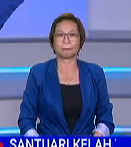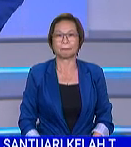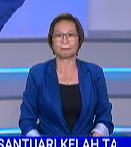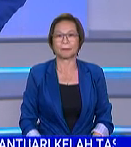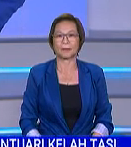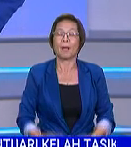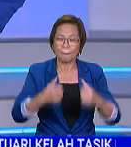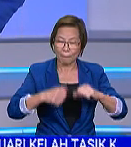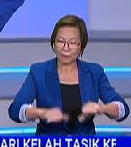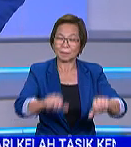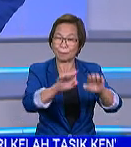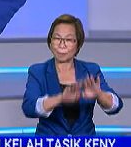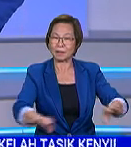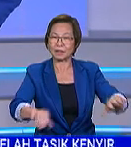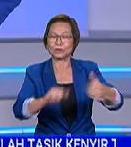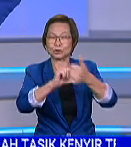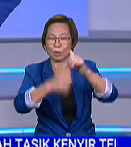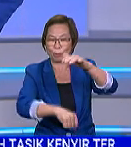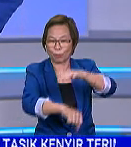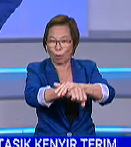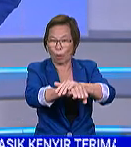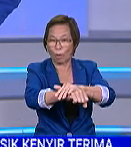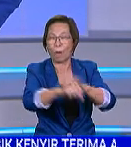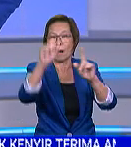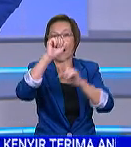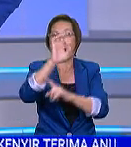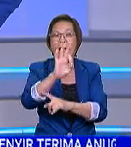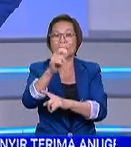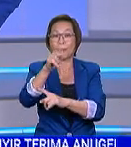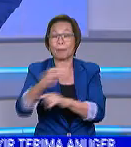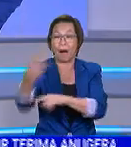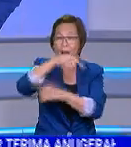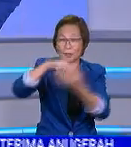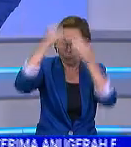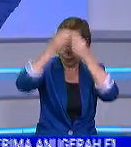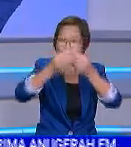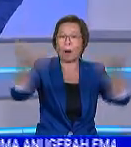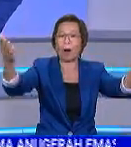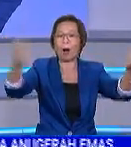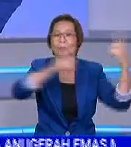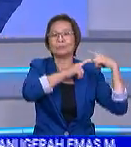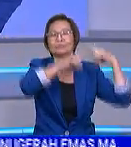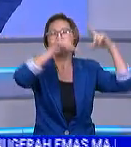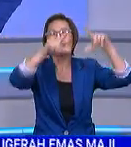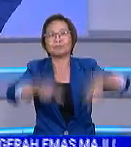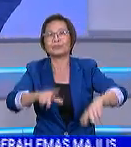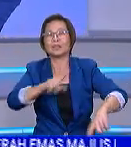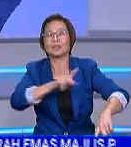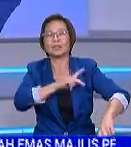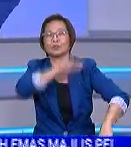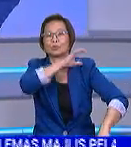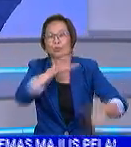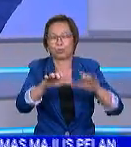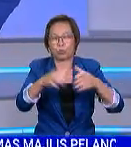Halo Mas lagi perkembangan nah suka bola sepak 10 hari ini mengumkan Letakkan jabatan ketua